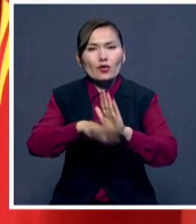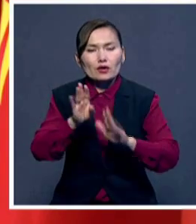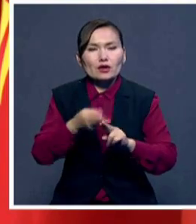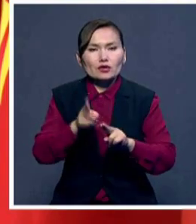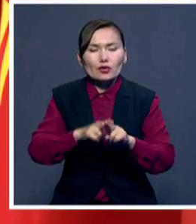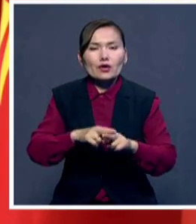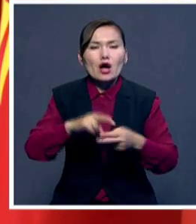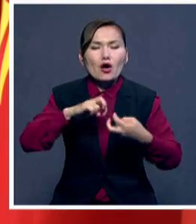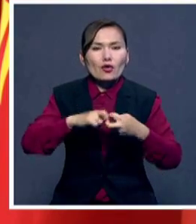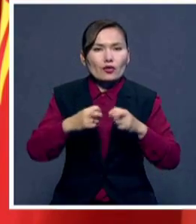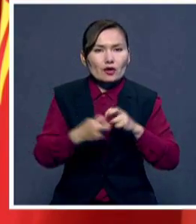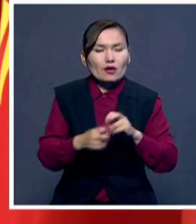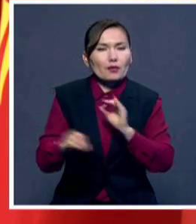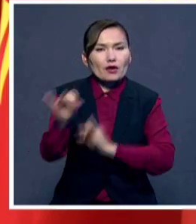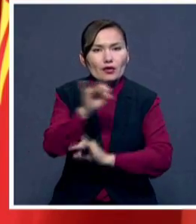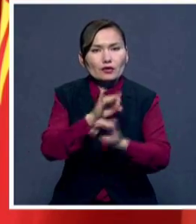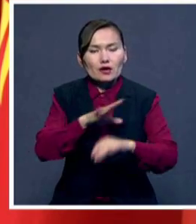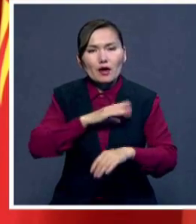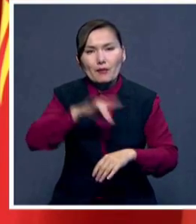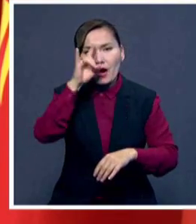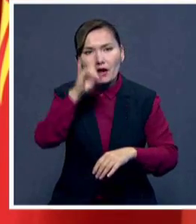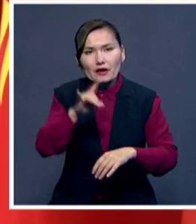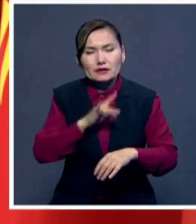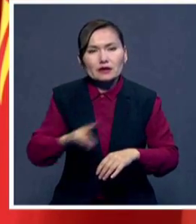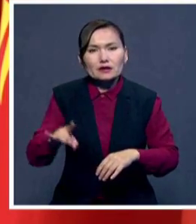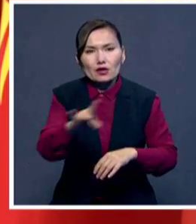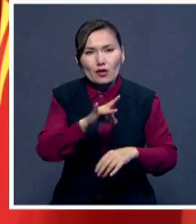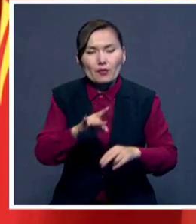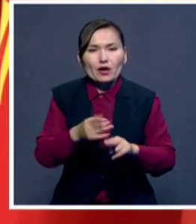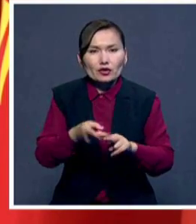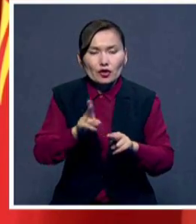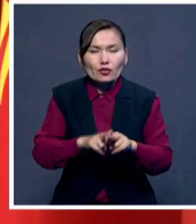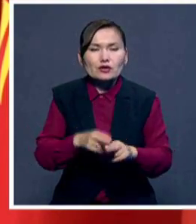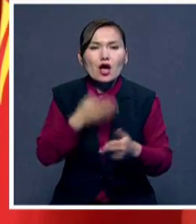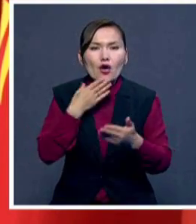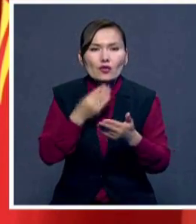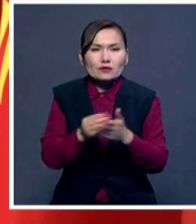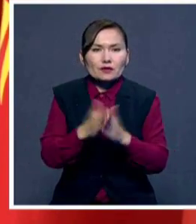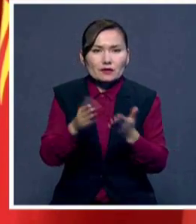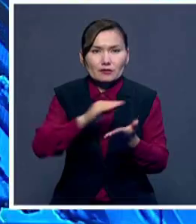алаңы болды. Сол тұсаукесерге біз Қазақстан елінен мен өзімнің жазған кітабымды алып келдім.